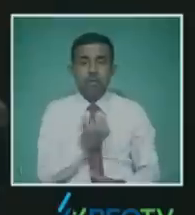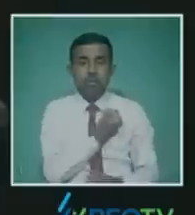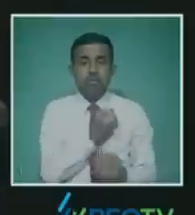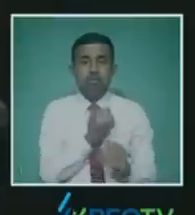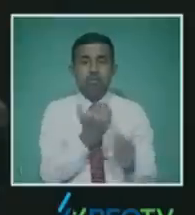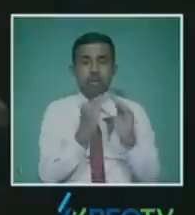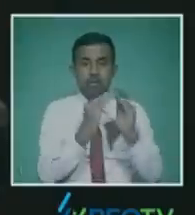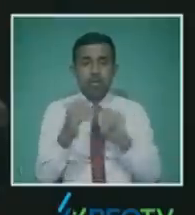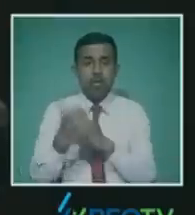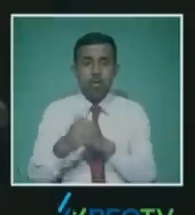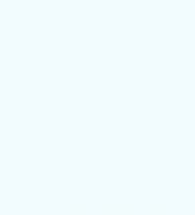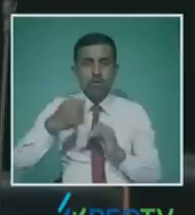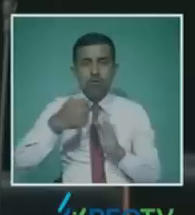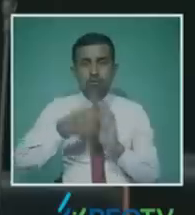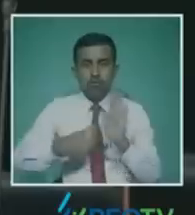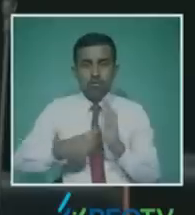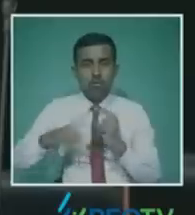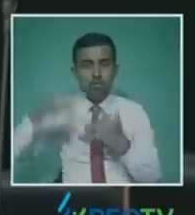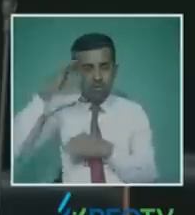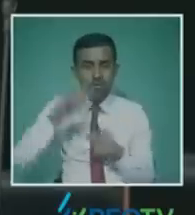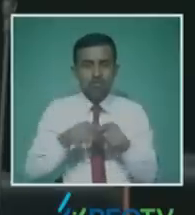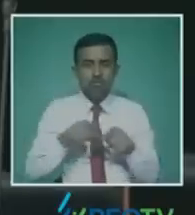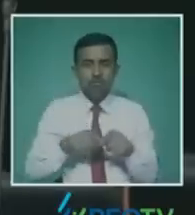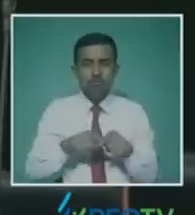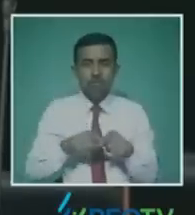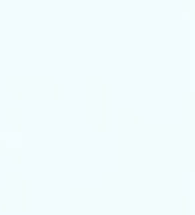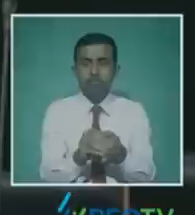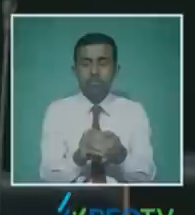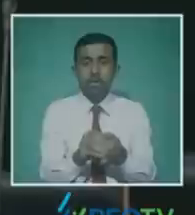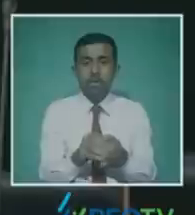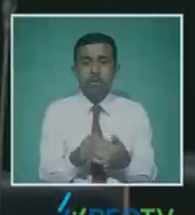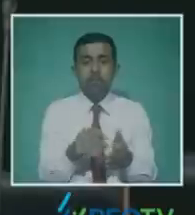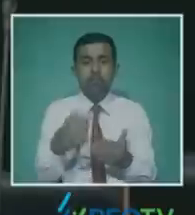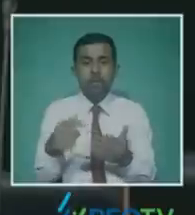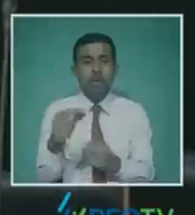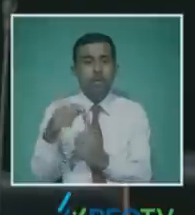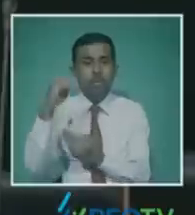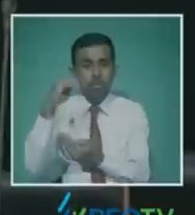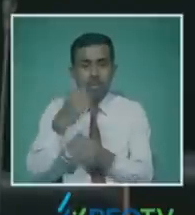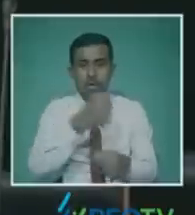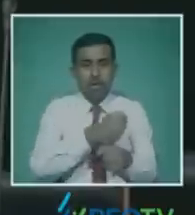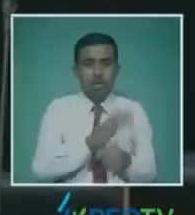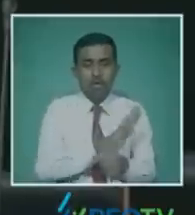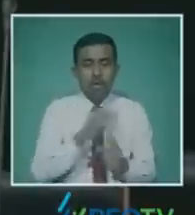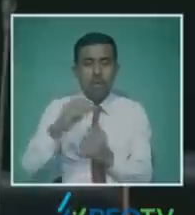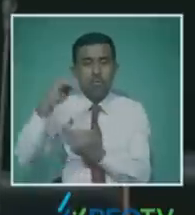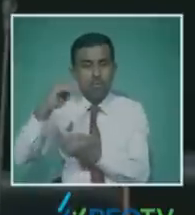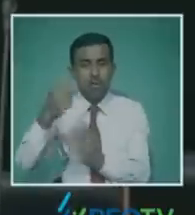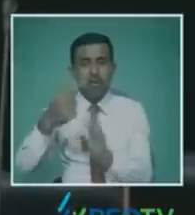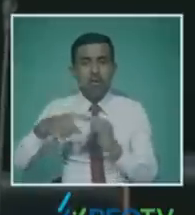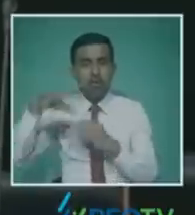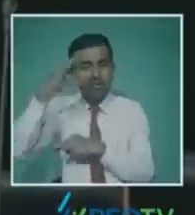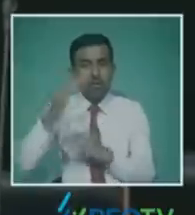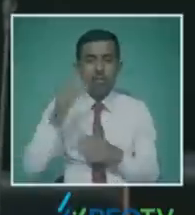කොලෙජස් ස්ථාපනය කිරීම ඉතාමත් වැදගත්. එහෙනම් අපි ක්‍රයිටීරියා එකක් දාලා පුද්ගලික මේ රජේ නොවන මේ අයටත් විශ්වවිද්‍යාල පටන්